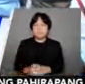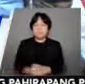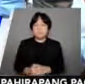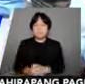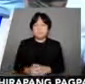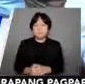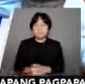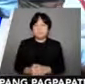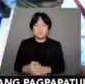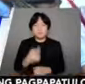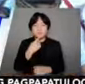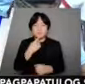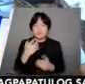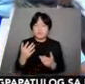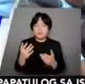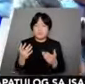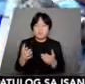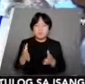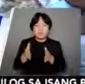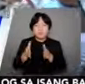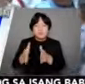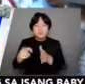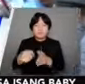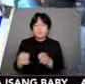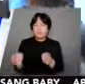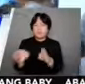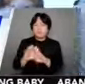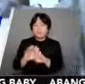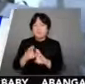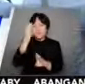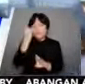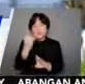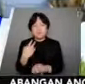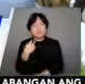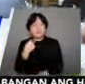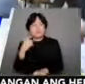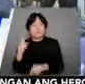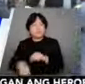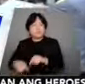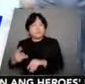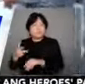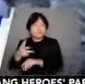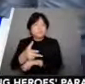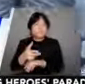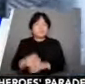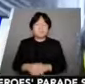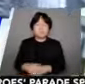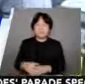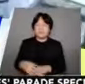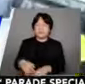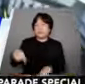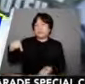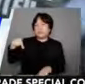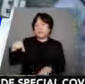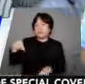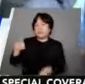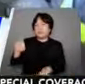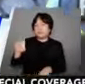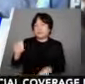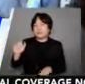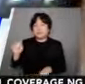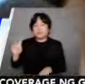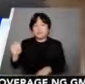totally Sarado na ngayon dahil hindi na madaanan ang kalsada Galing dito sa quezon avenue um Raffy kung